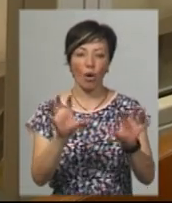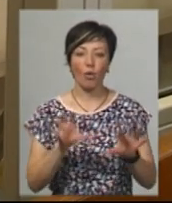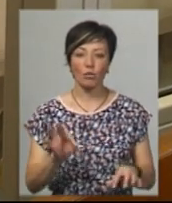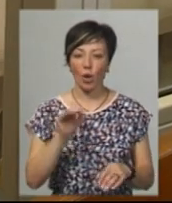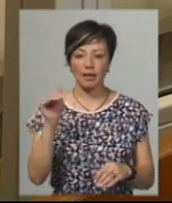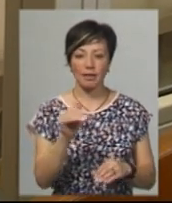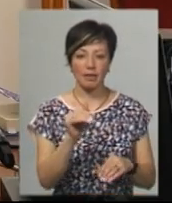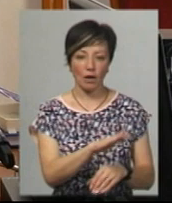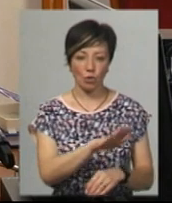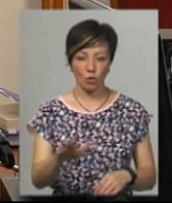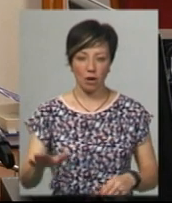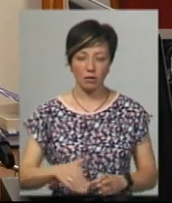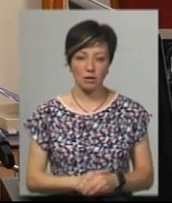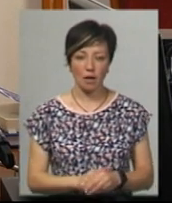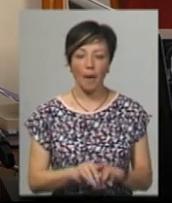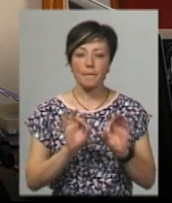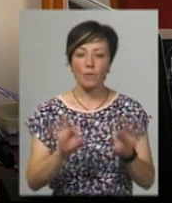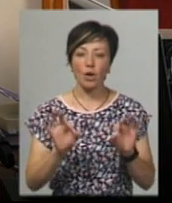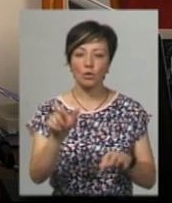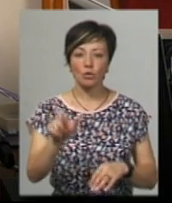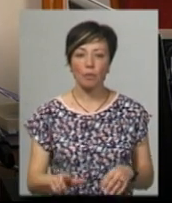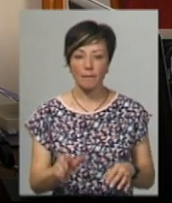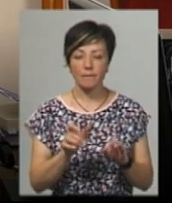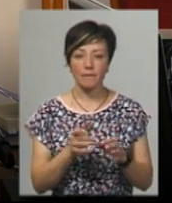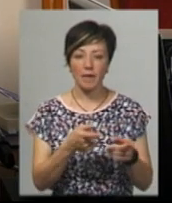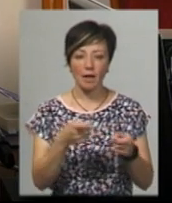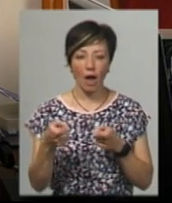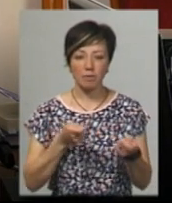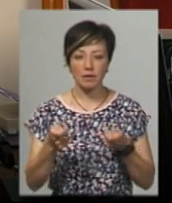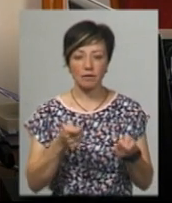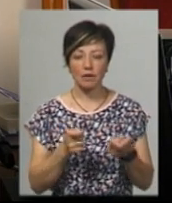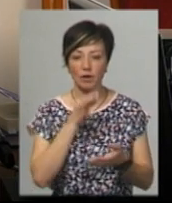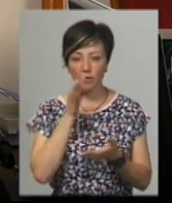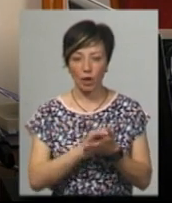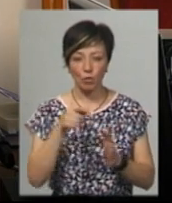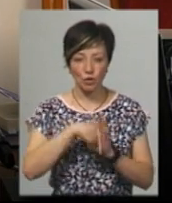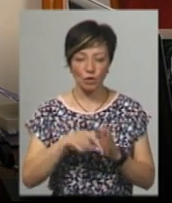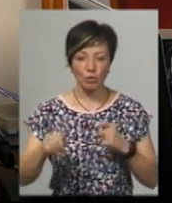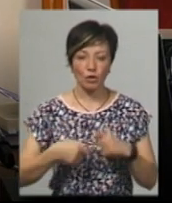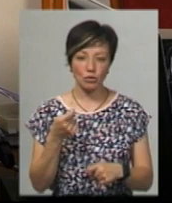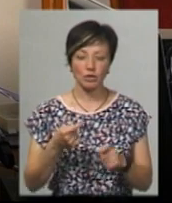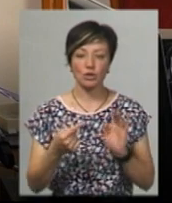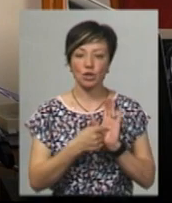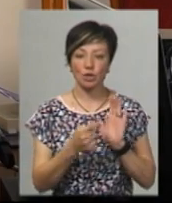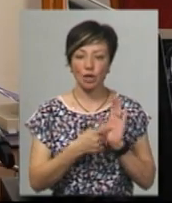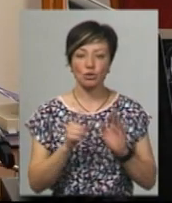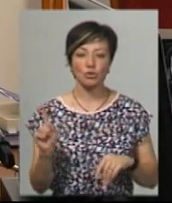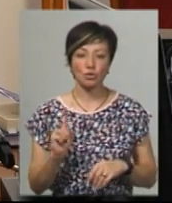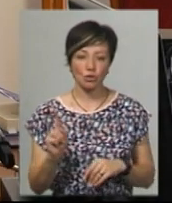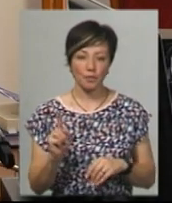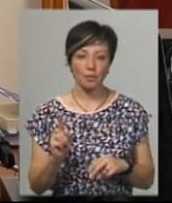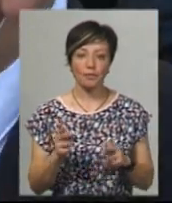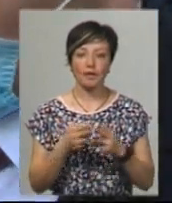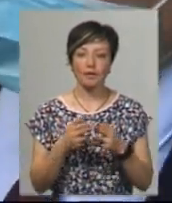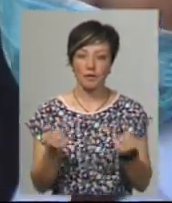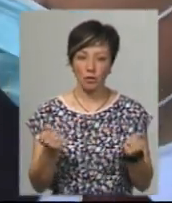щодо недоторканності. Пояснення: особа, яка притягується до адміністративної відповідальності по суті порушень, де зазначено, що визнаю